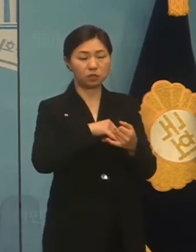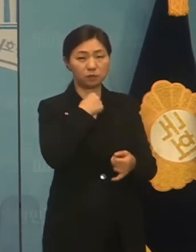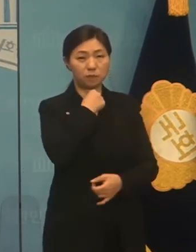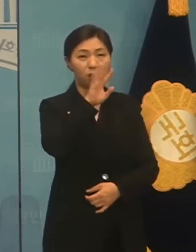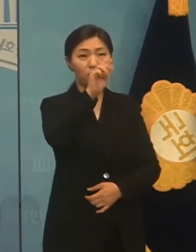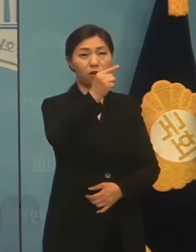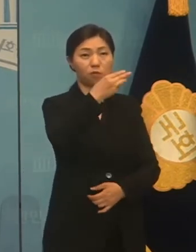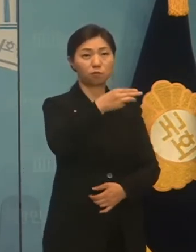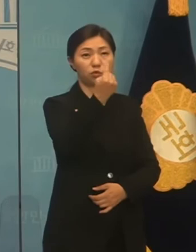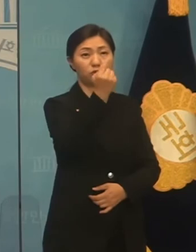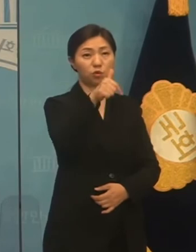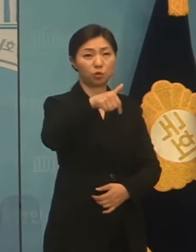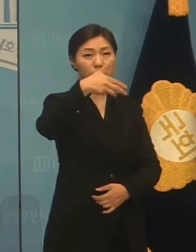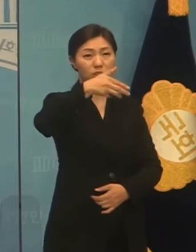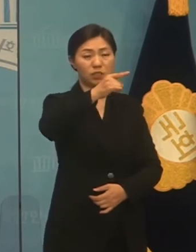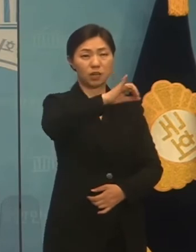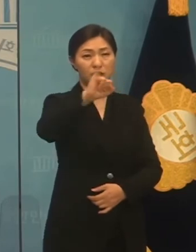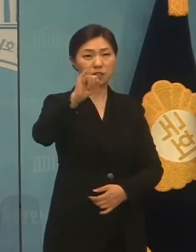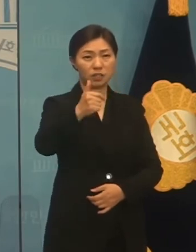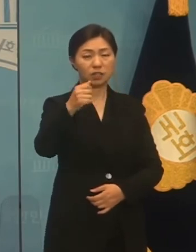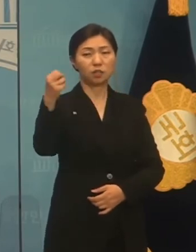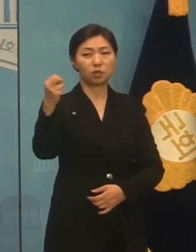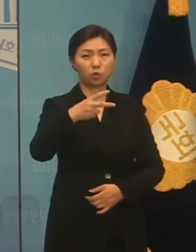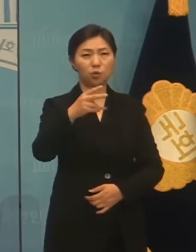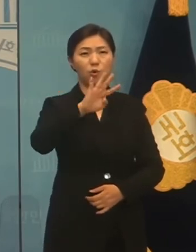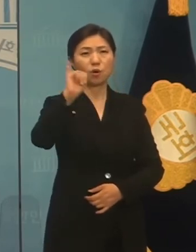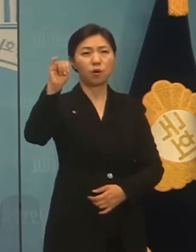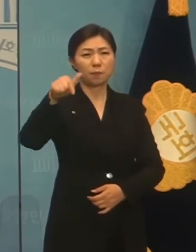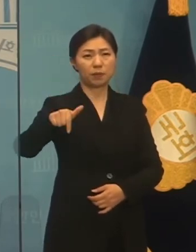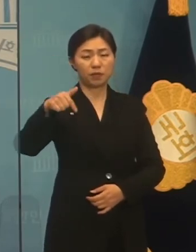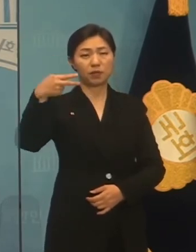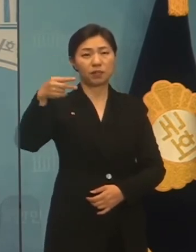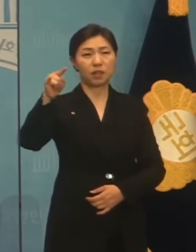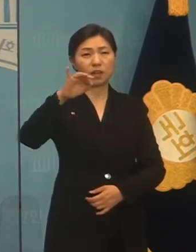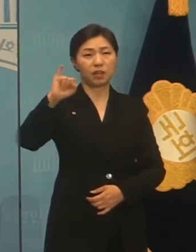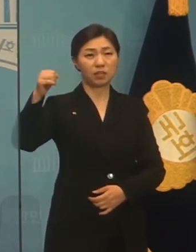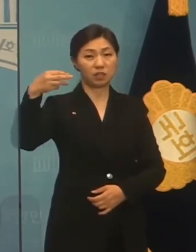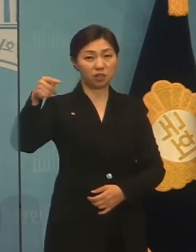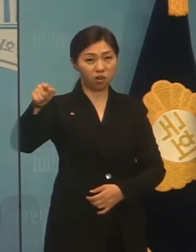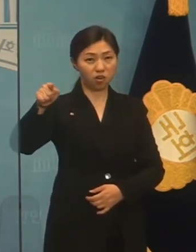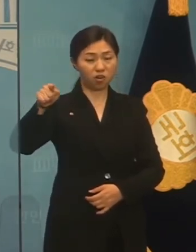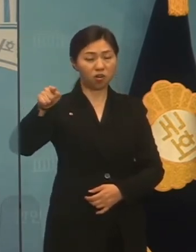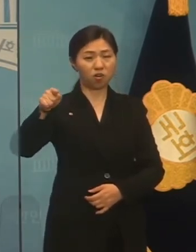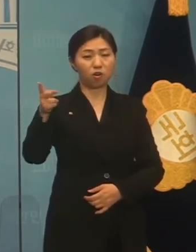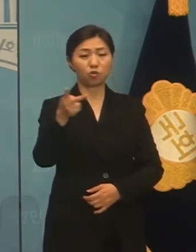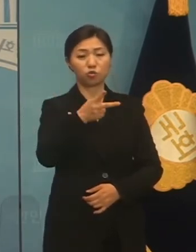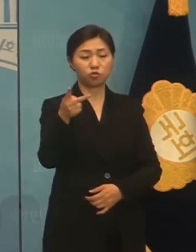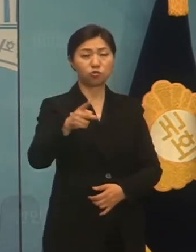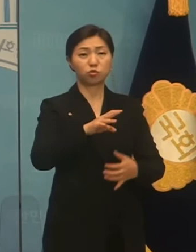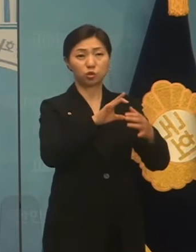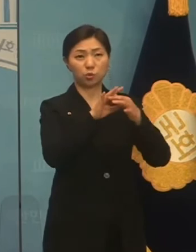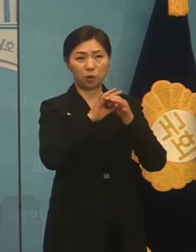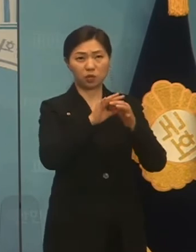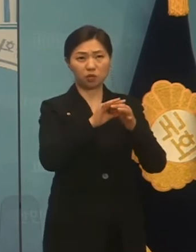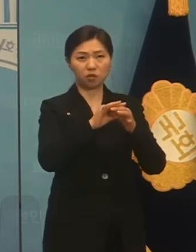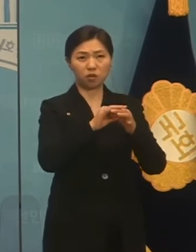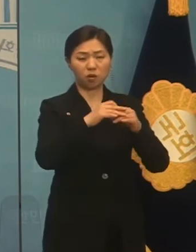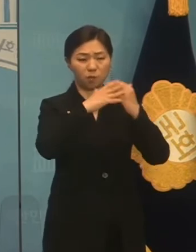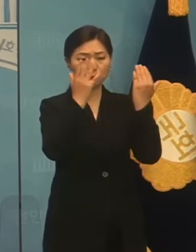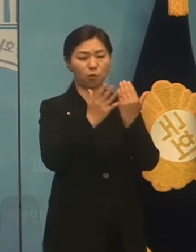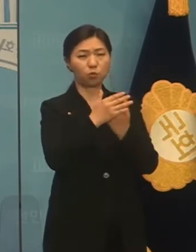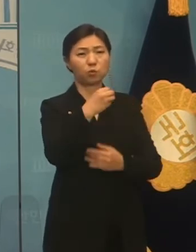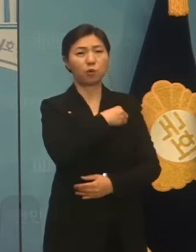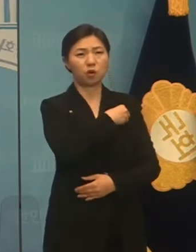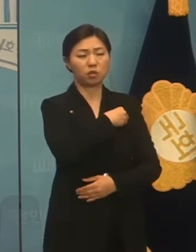블록체인과 빅데이터를 통해서 모든 당원들의 상시 투표가 가능하도록 하고